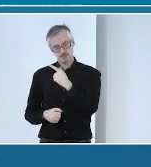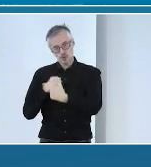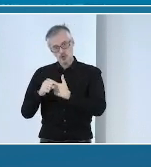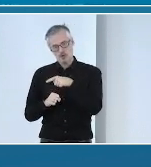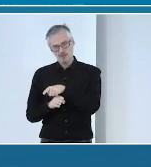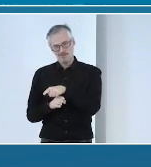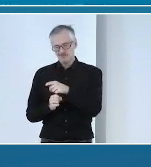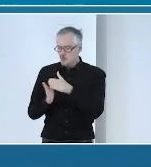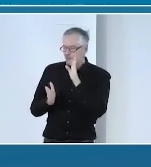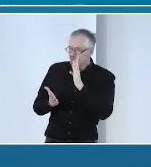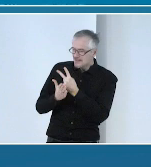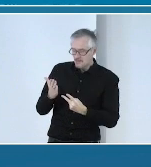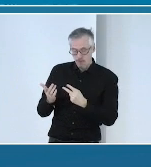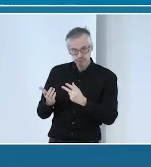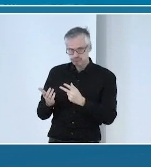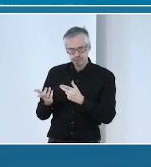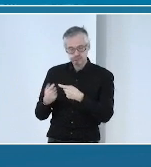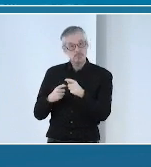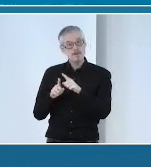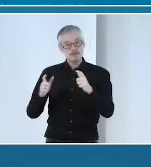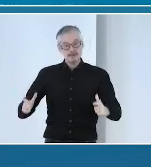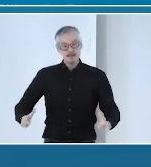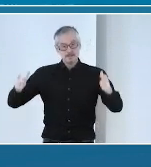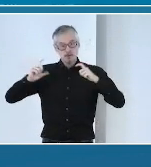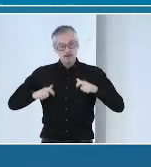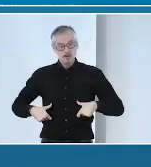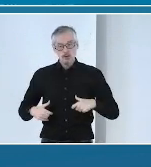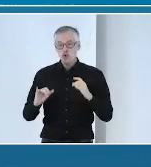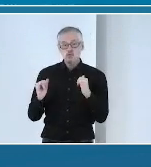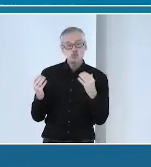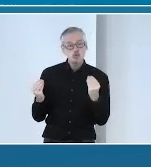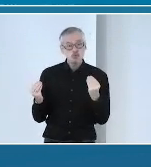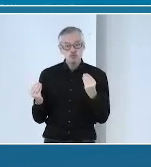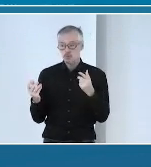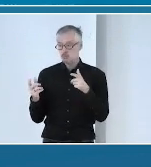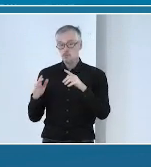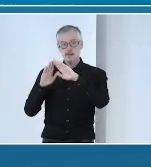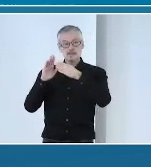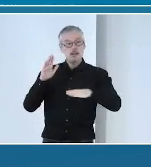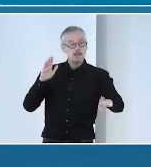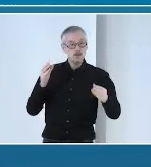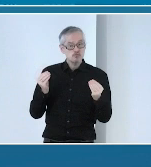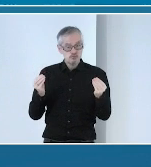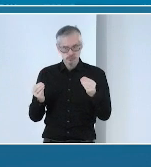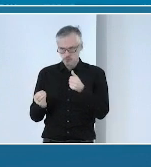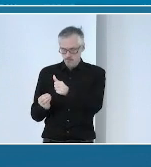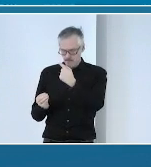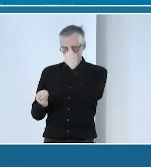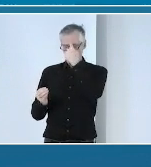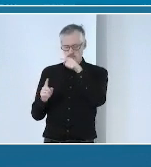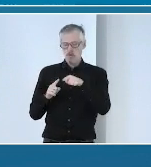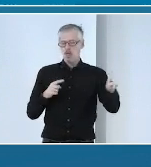que c'était pareil au niveau de l'établissement. Ils ne savaient pas où était la cour, ils ne savaient pas où était l'escalier, ils n'arrivaient absolument pas à se